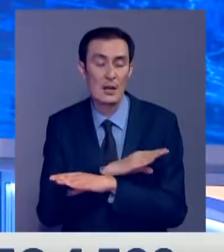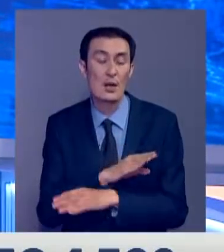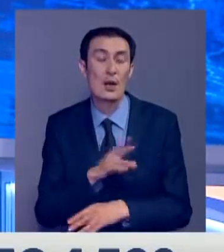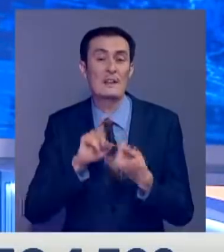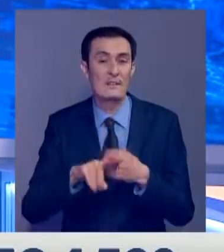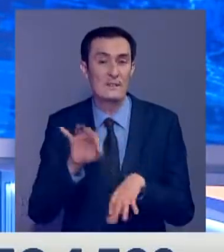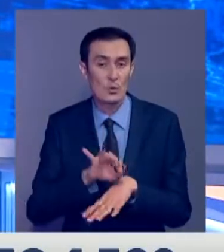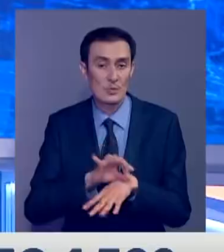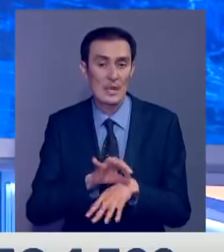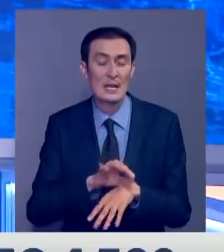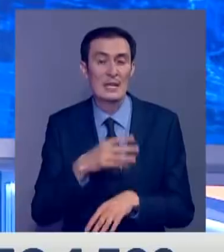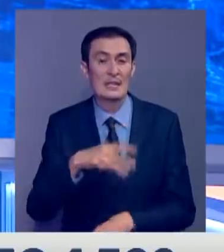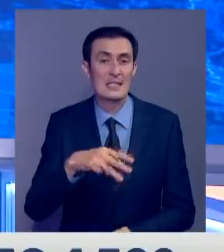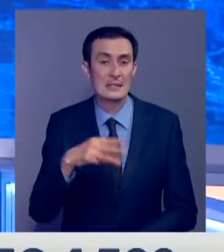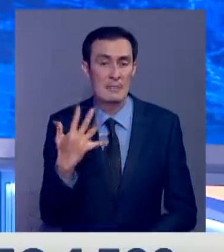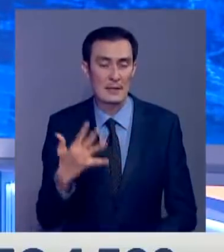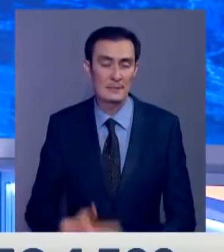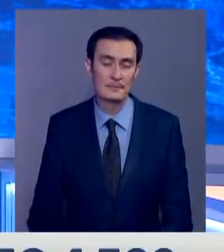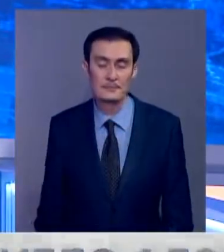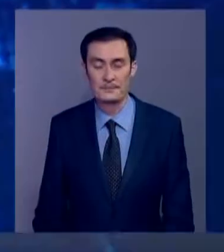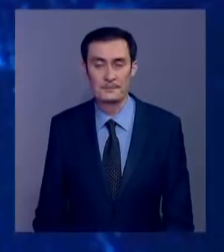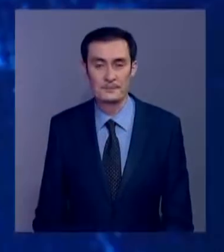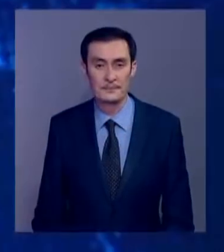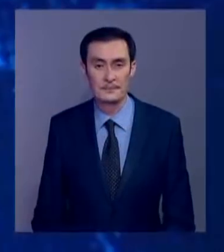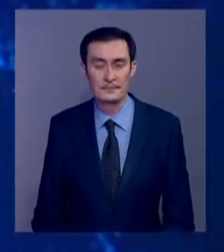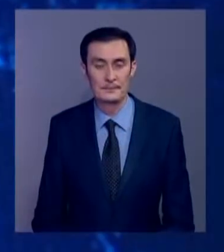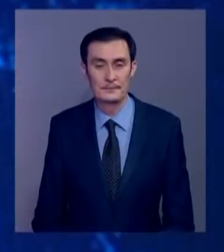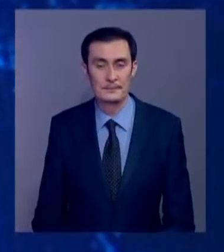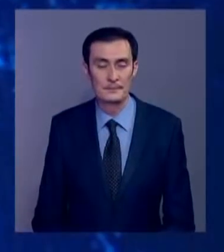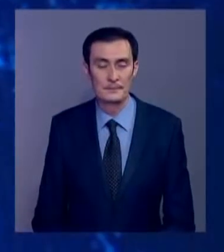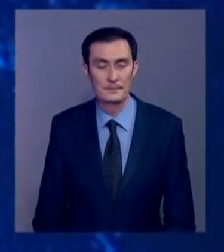от COVID-19 – 35.